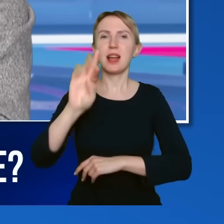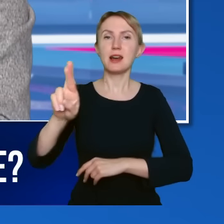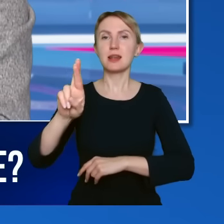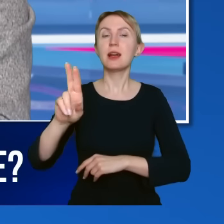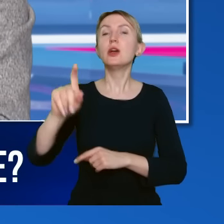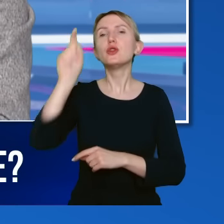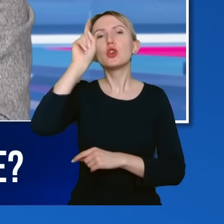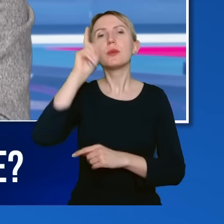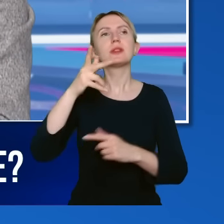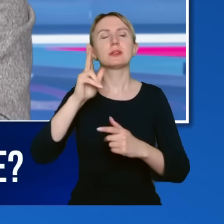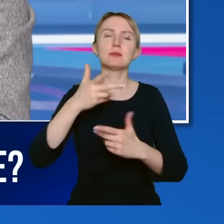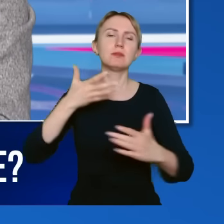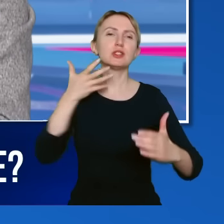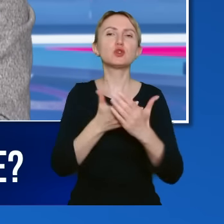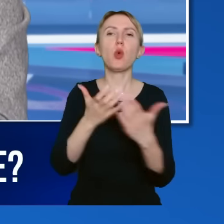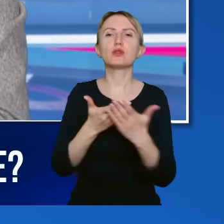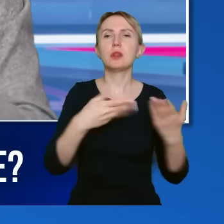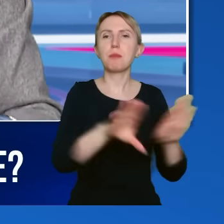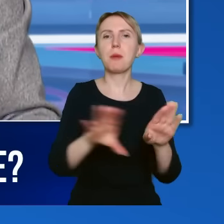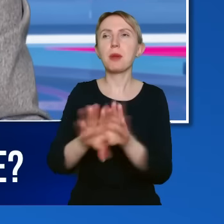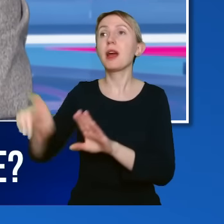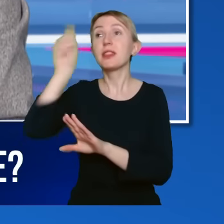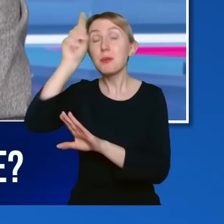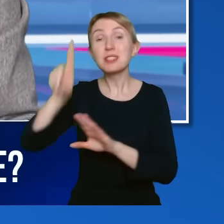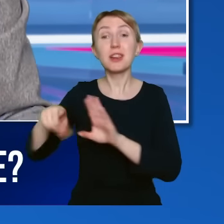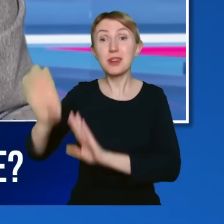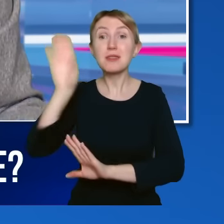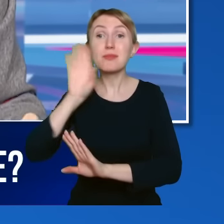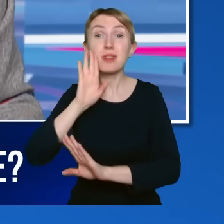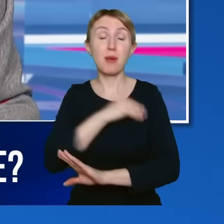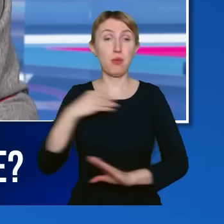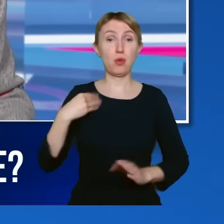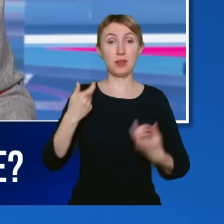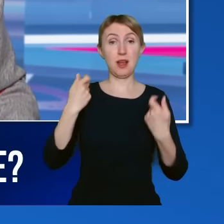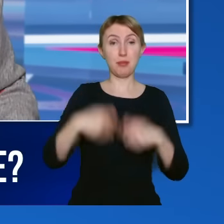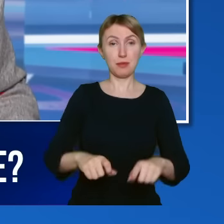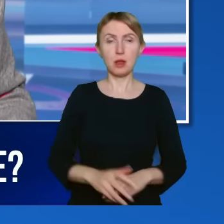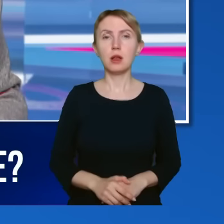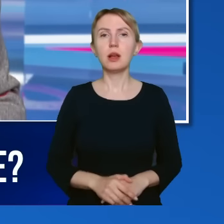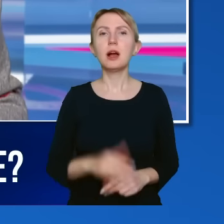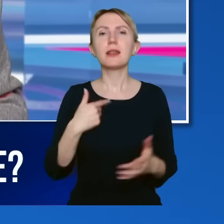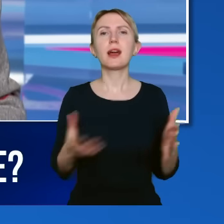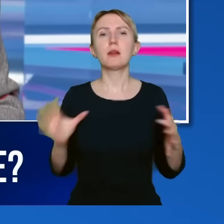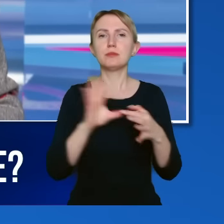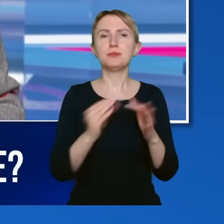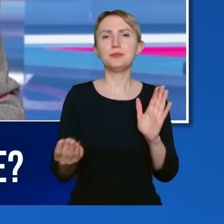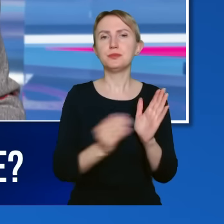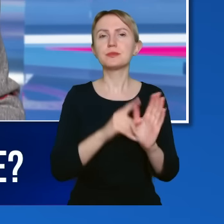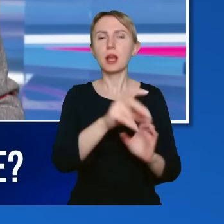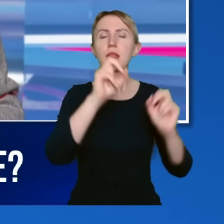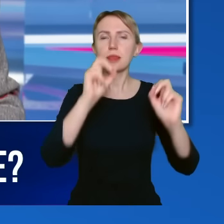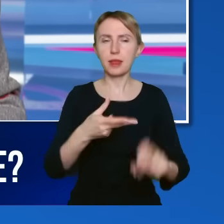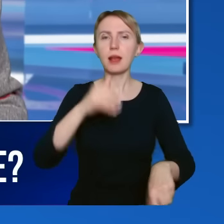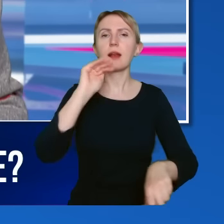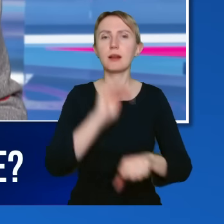zamykać stocznie, niemieckie i francuskie stocznie dalej działały, a Polska już nie. Ja się króciutko odniosę ad vocem. Po pierwsze, tak, potwierdzam,